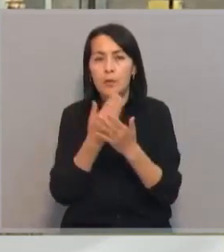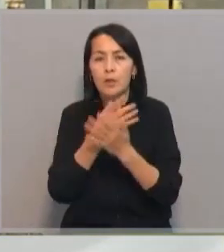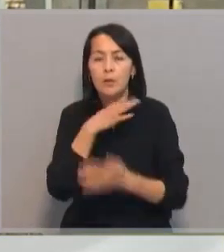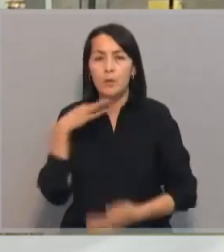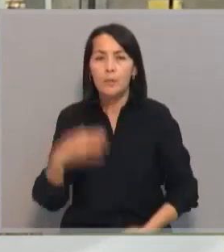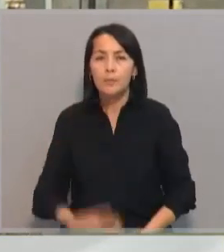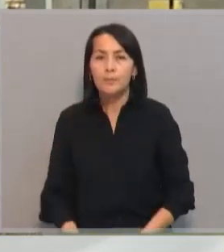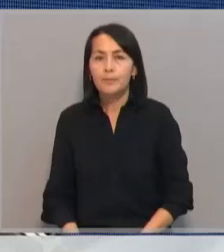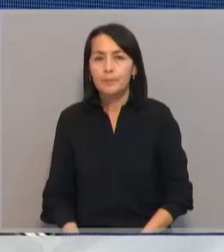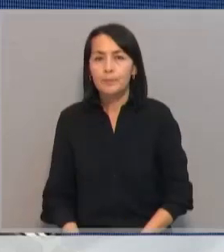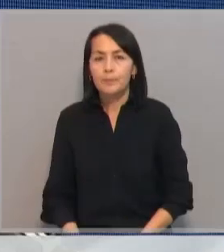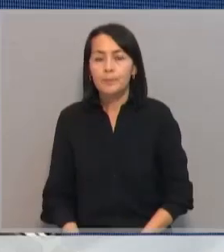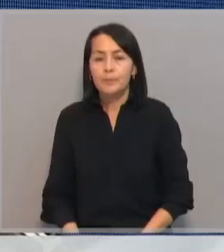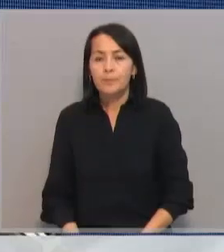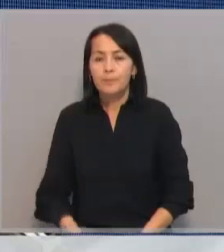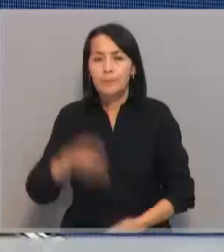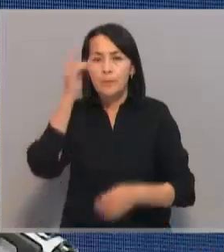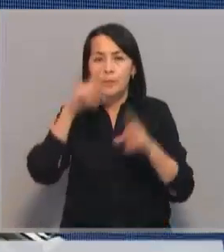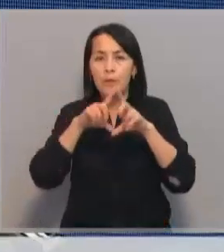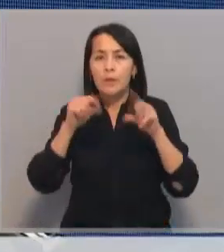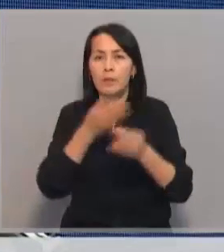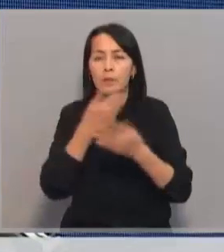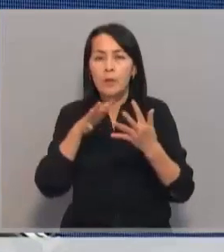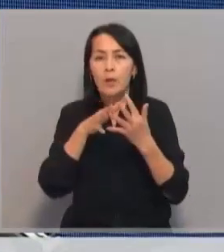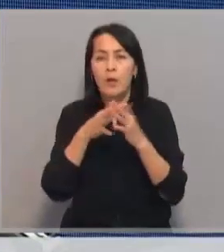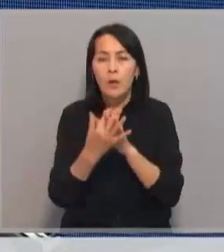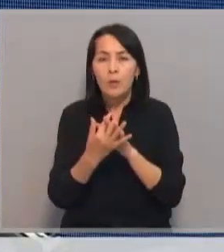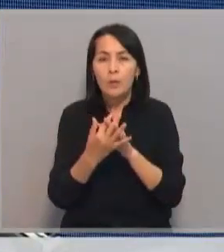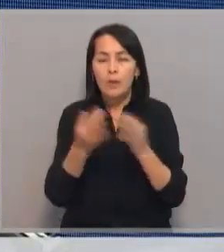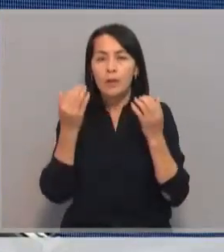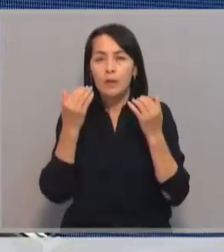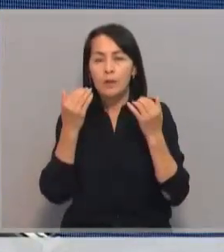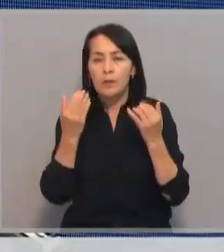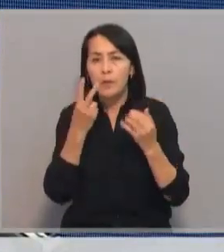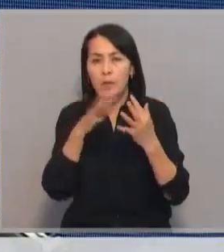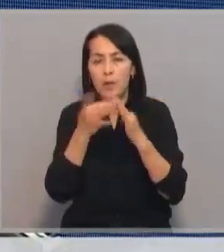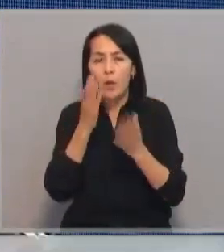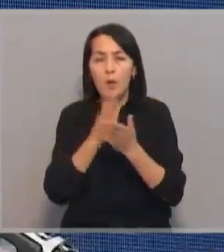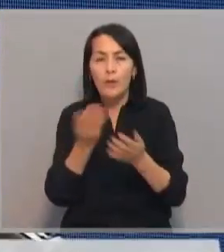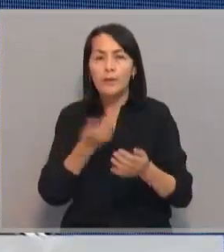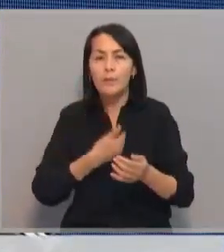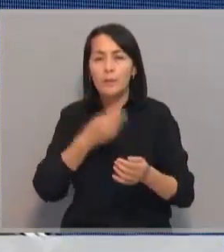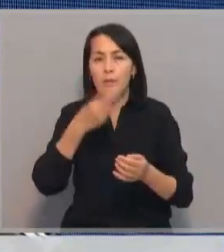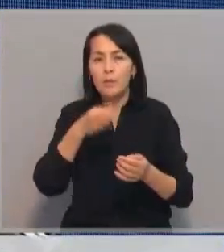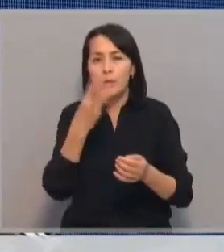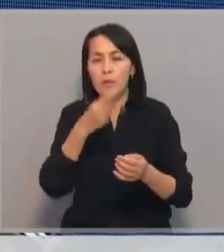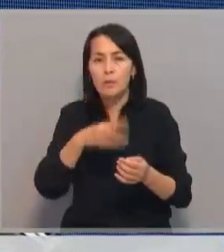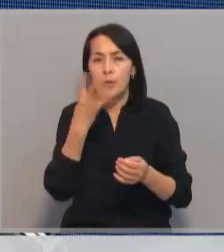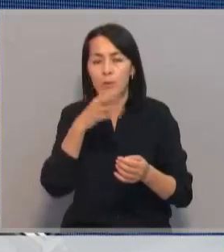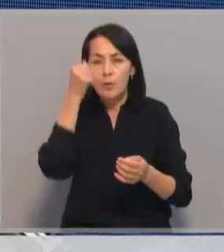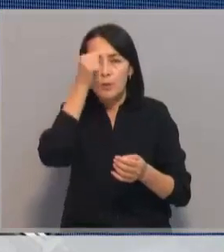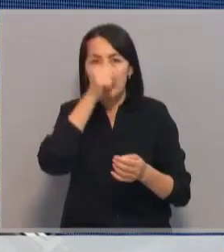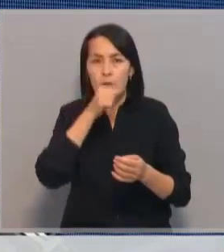көп ақ. Мектеп жоқ елді мекендер бізде мына Ақниет, Нұршуақ елді мекендерінде. Енді бізде 23-24